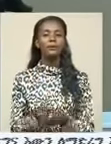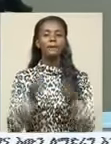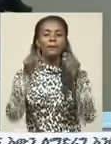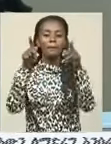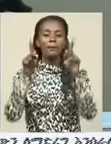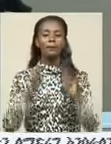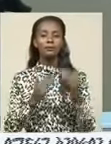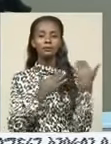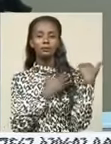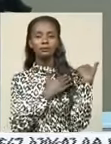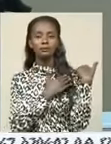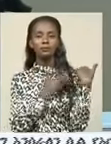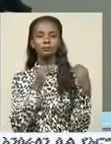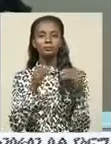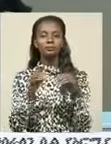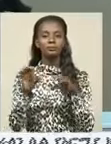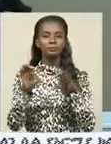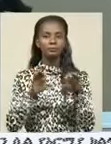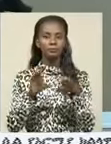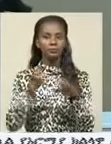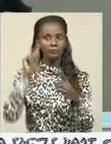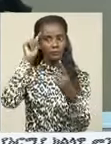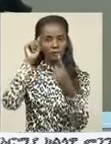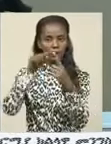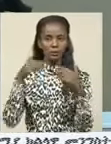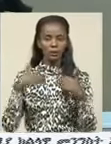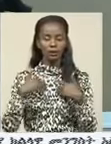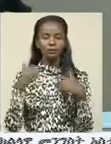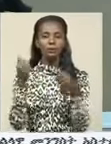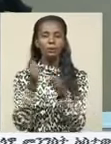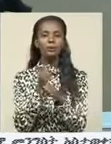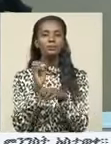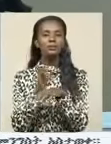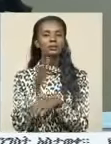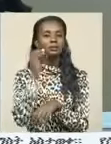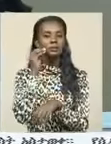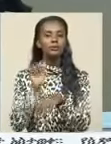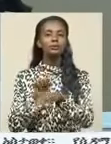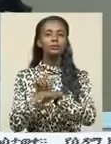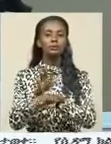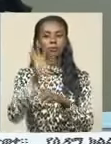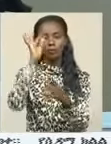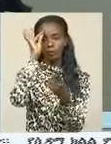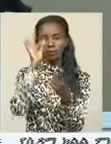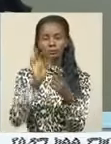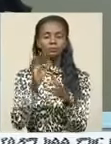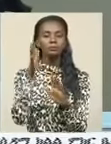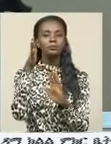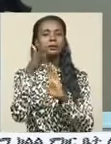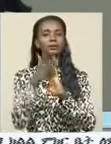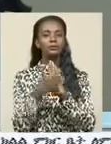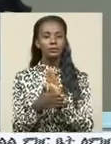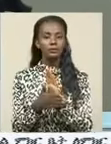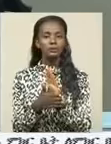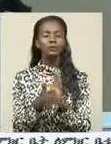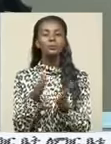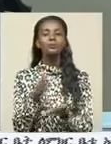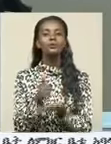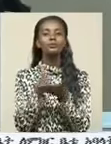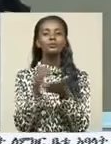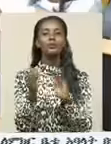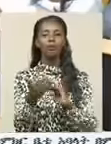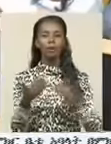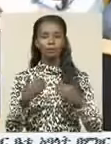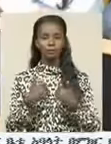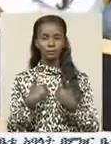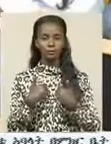የፓርላማ ኃላፊነትን በአግባቡ ተፈጻሚ እንዲሆን የማድረግ ግብ ያላቸው አሰራሮች የምክር ቤቱን ተልእኮና ዓላማ ለማስፈጸም የሚረዱ መሆን